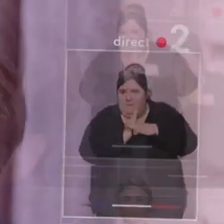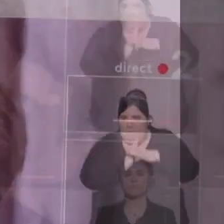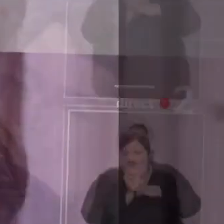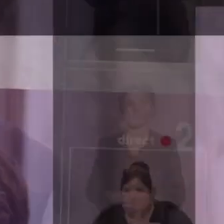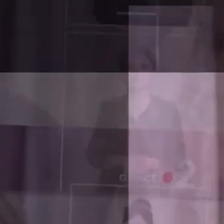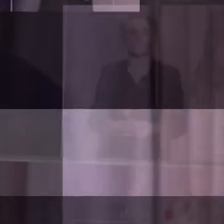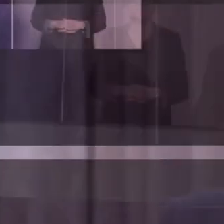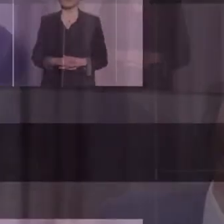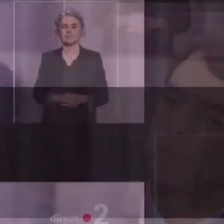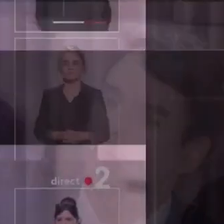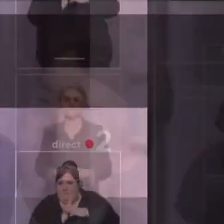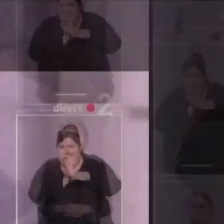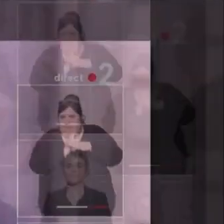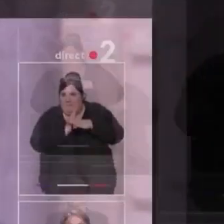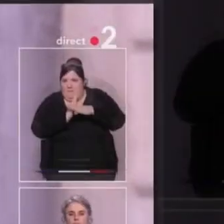faits.